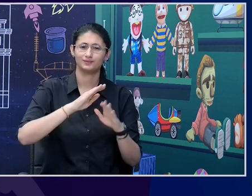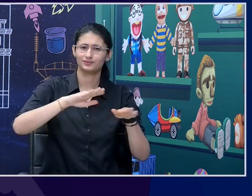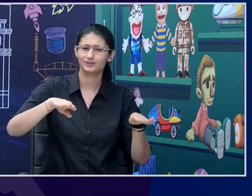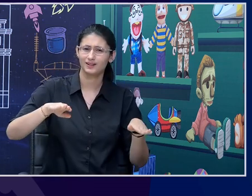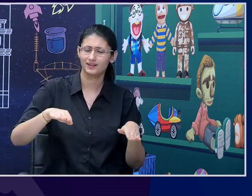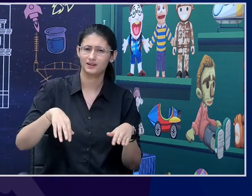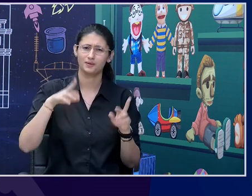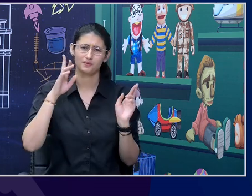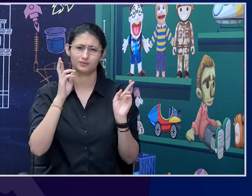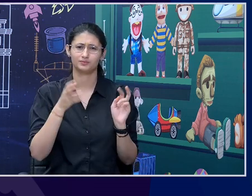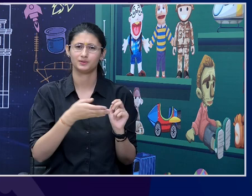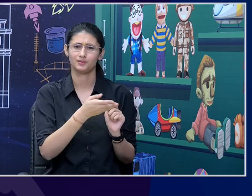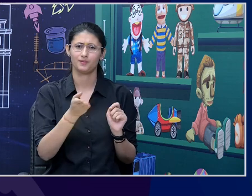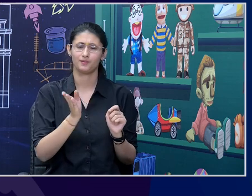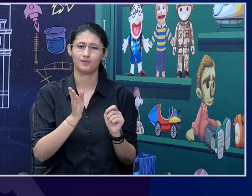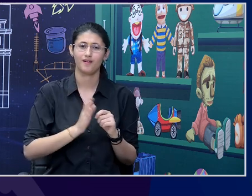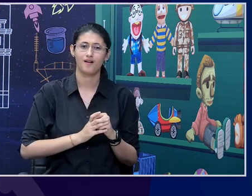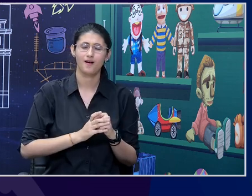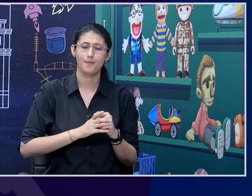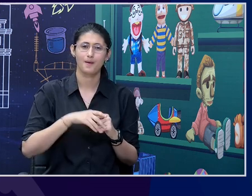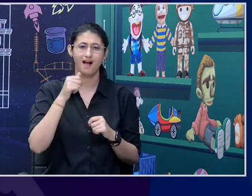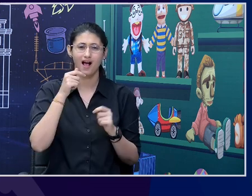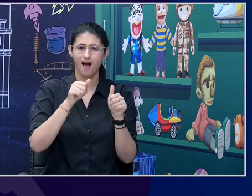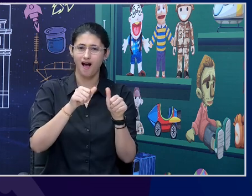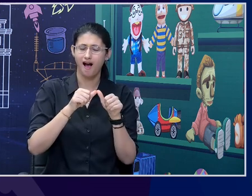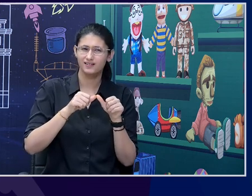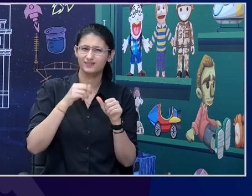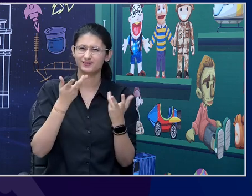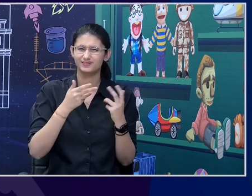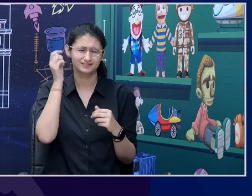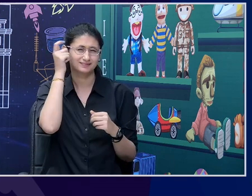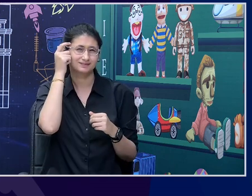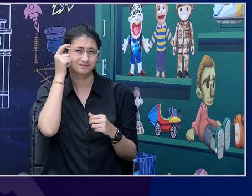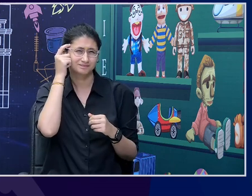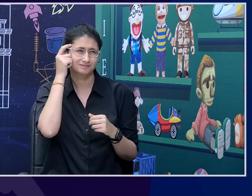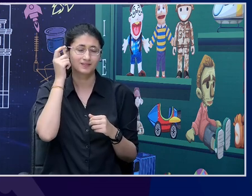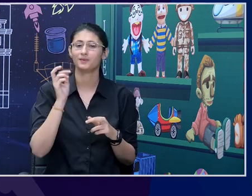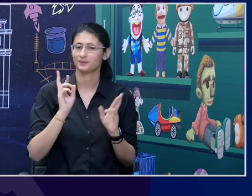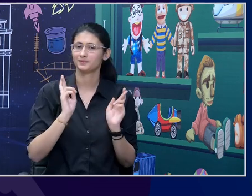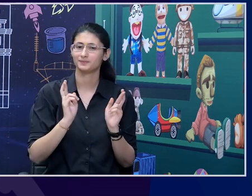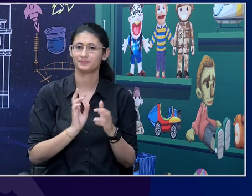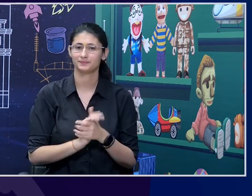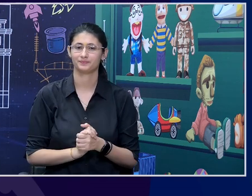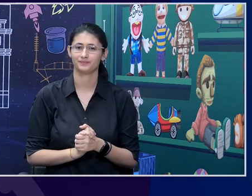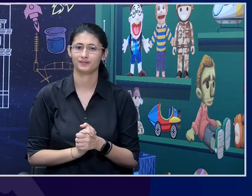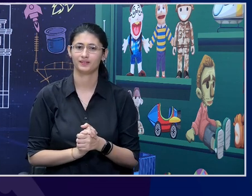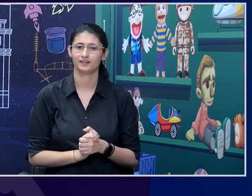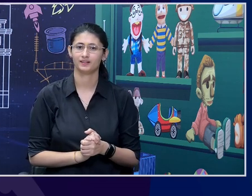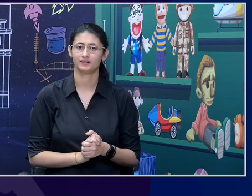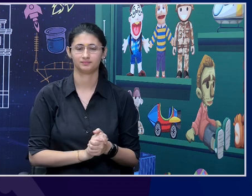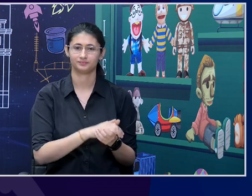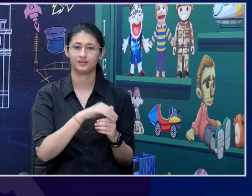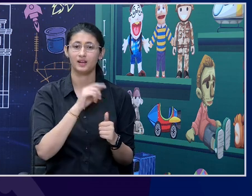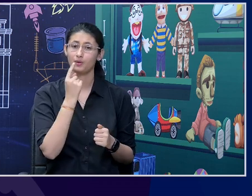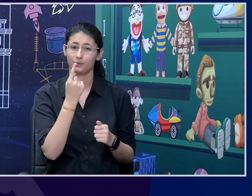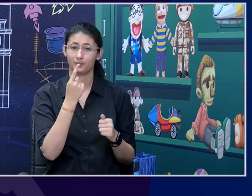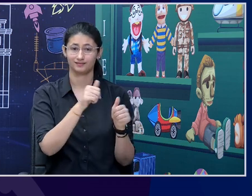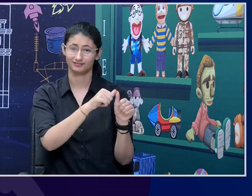कौन-कौन से ऐसे खेल है जिसमें एक चीज से दूसरे चीज को मारा जाता है एक जब आप तो आपकी तरफ से ए गया चिड़िया बल्ला